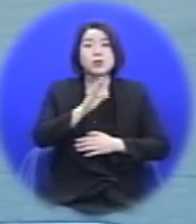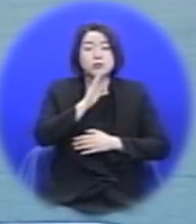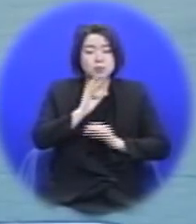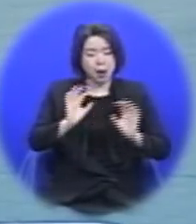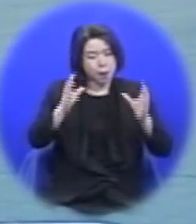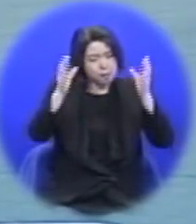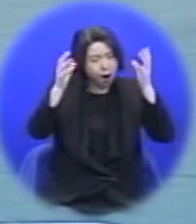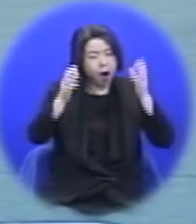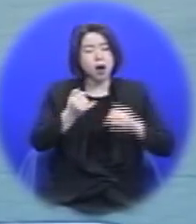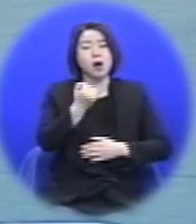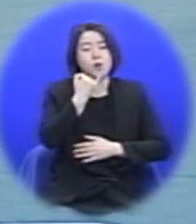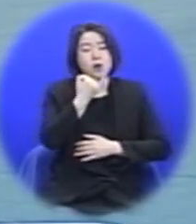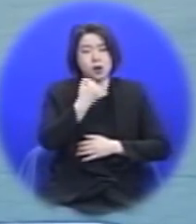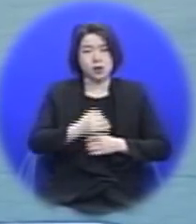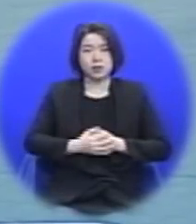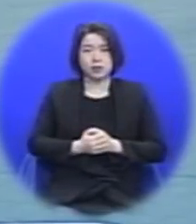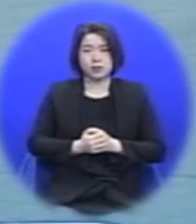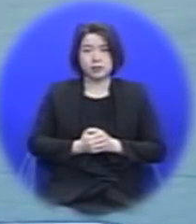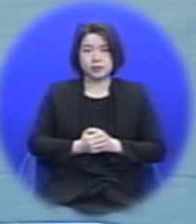받아야 좋을 일입니다.